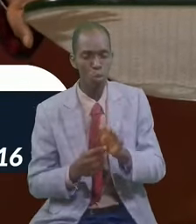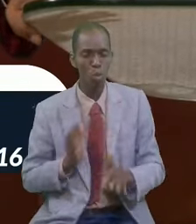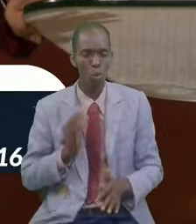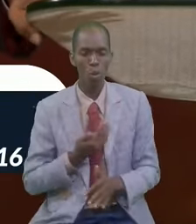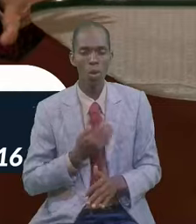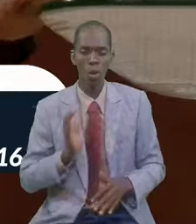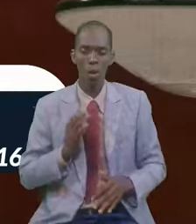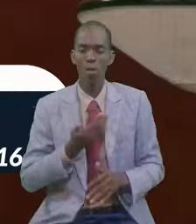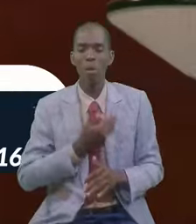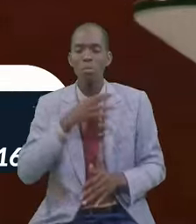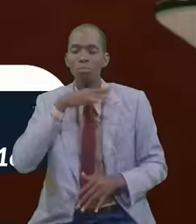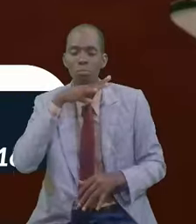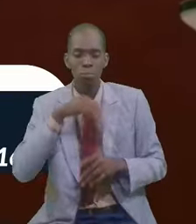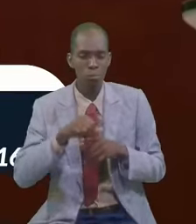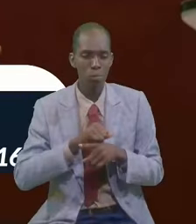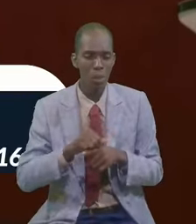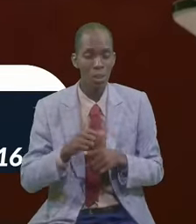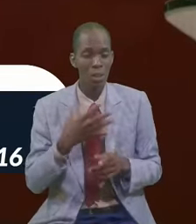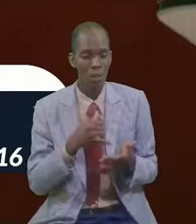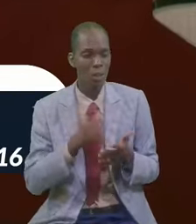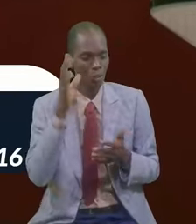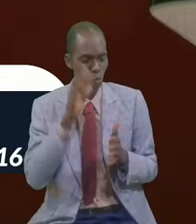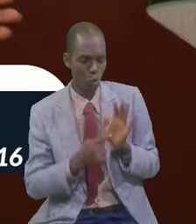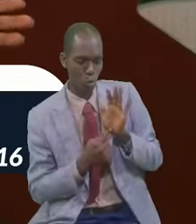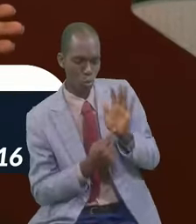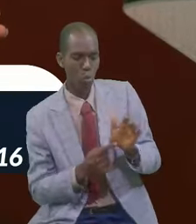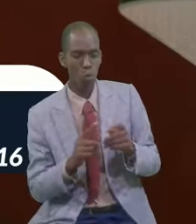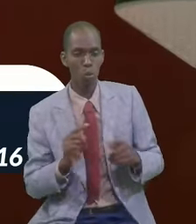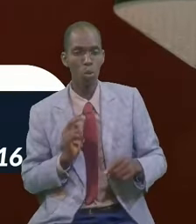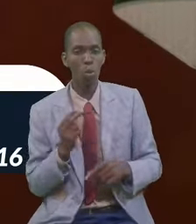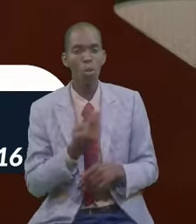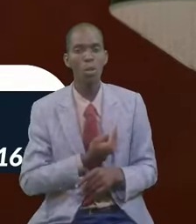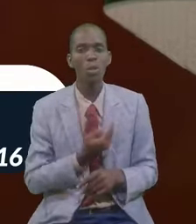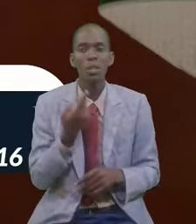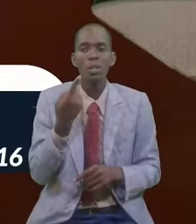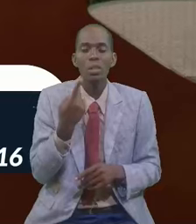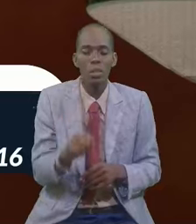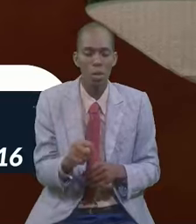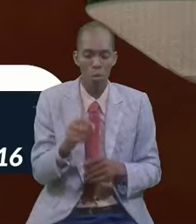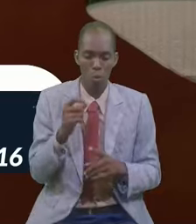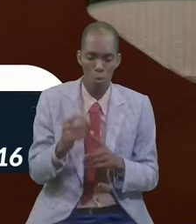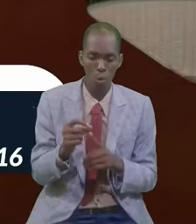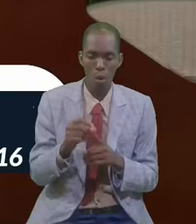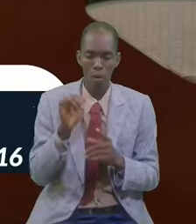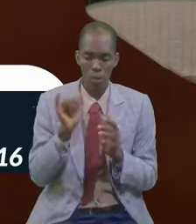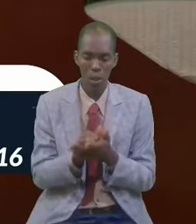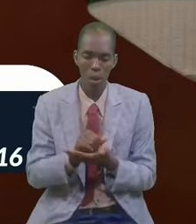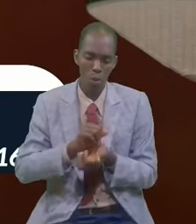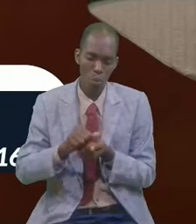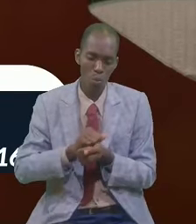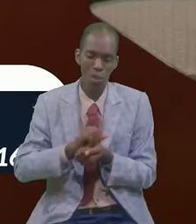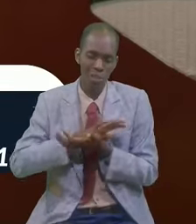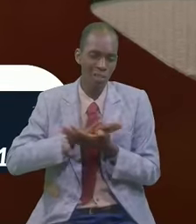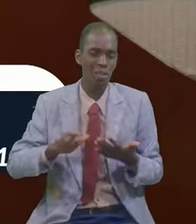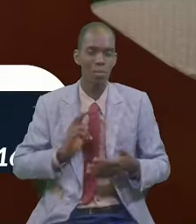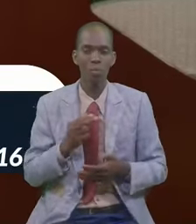notre transgression, et cela aussi va nous montrer la parole qui nous purifie, lave-moi,